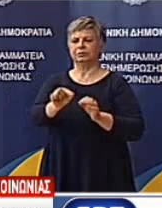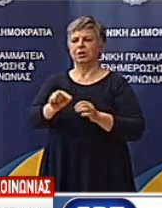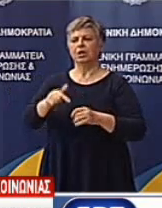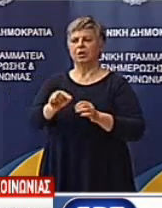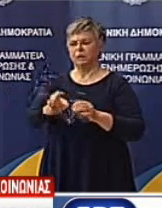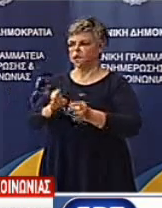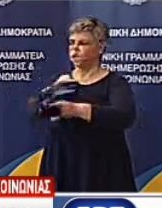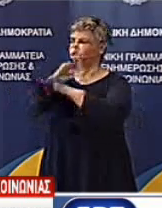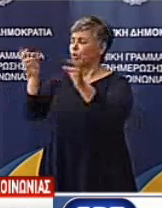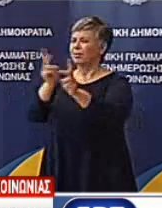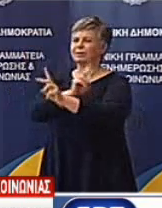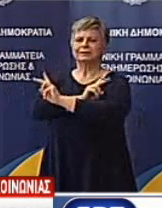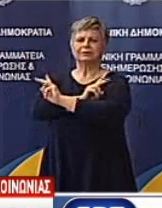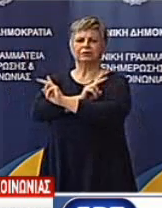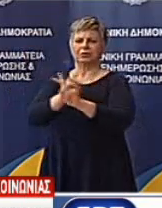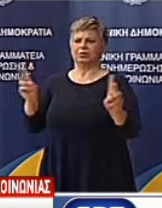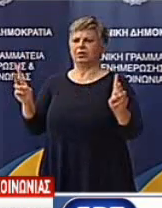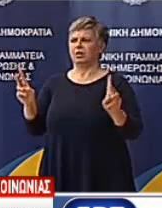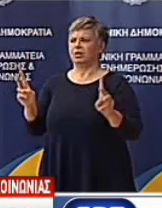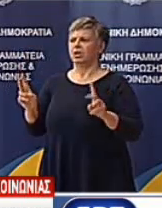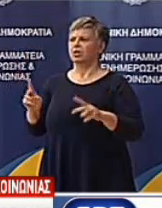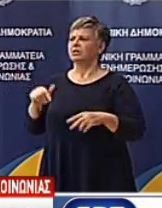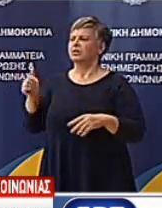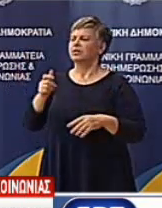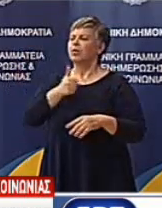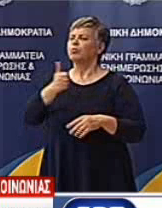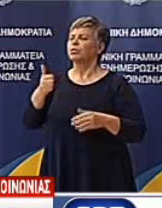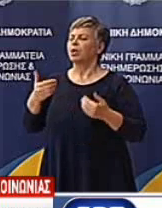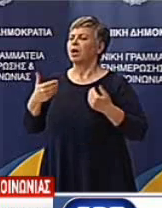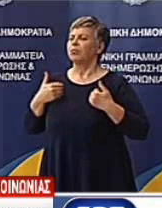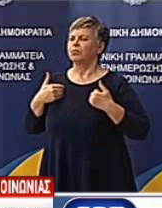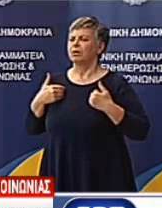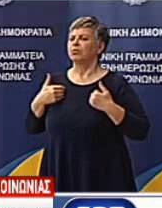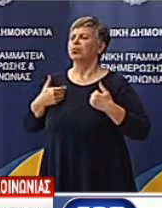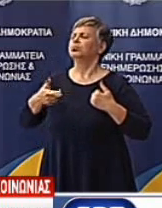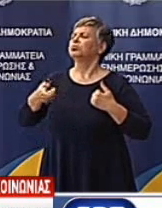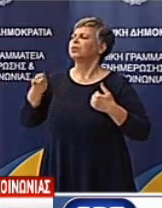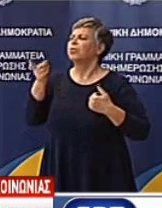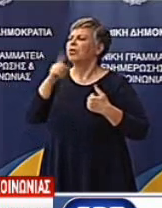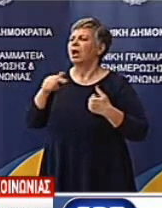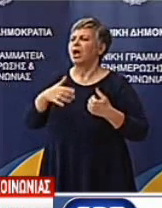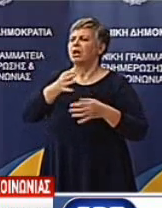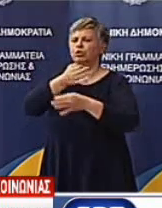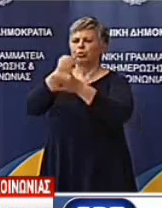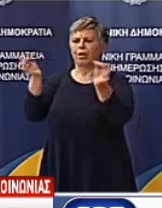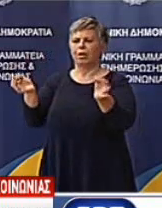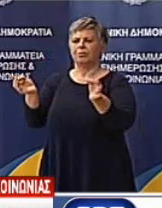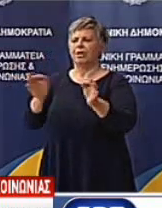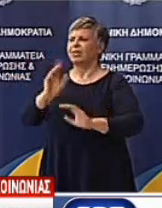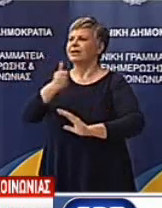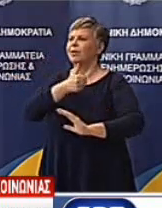σαφές και από την δημόσια ενημέρωση που γίνεται και από τα μέσα μαζικής επικοινωνίας. Δεν είναι δηλαδή μια δική μας